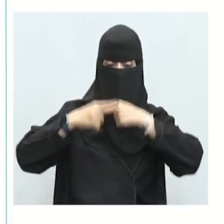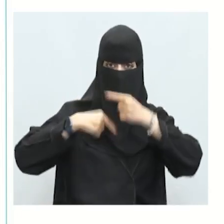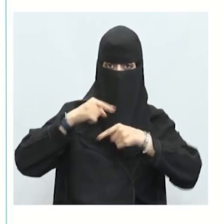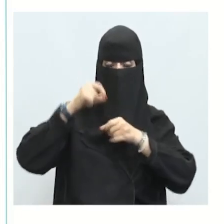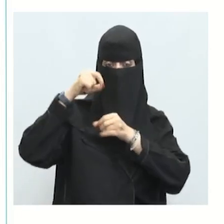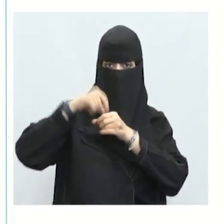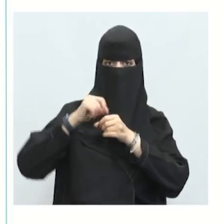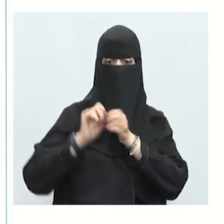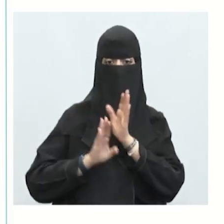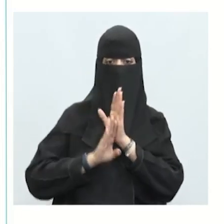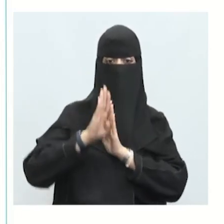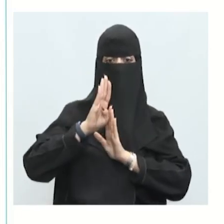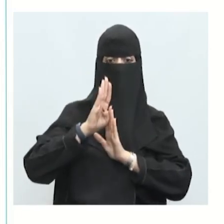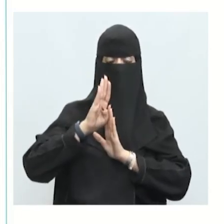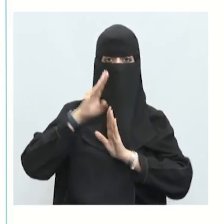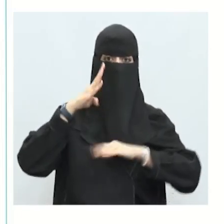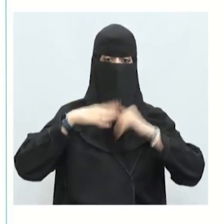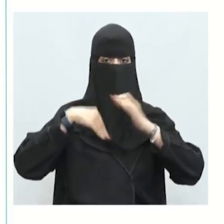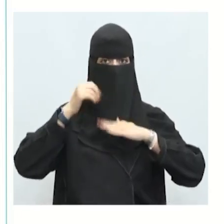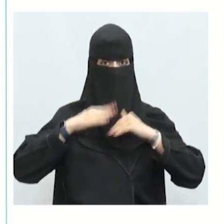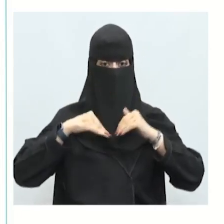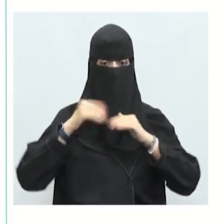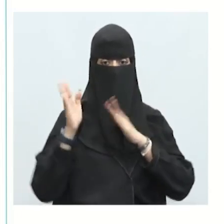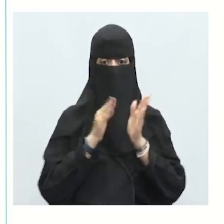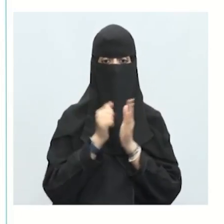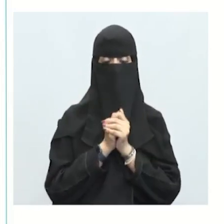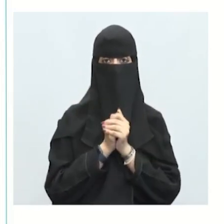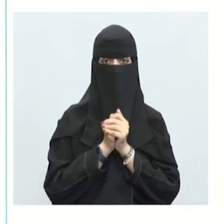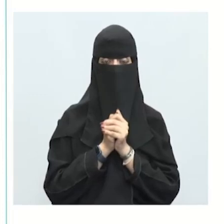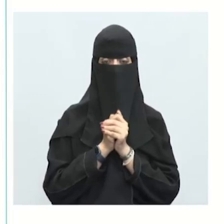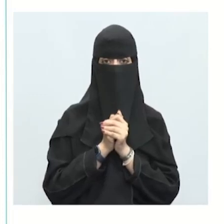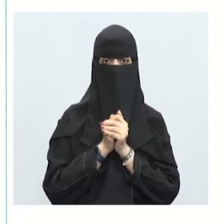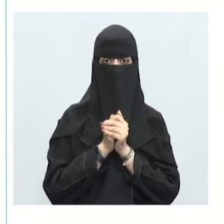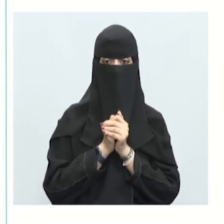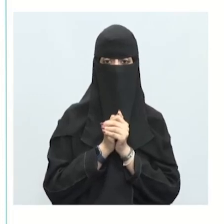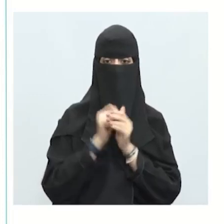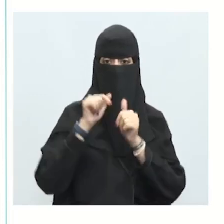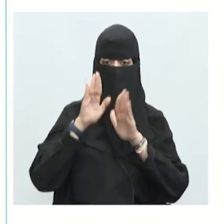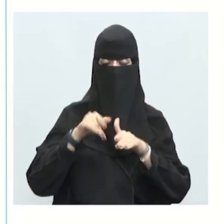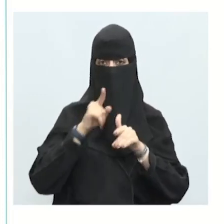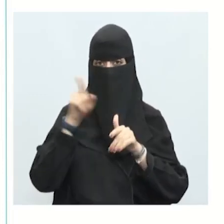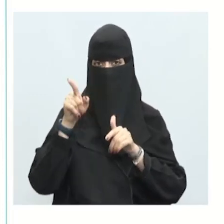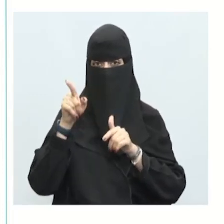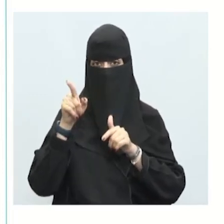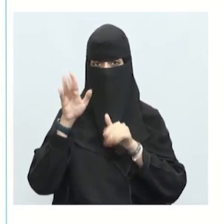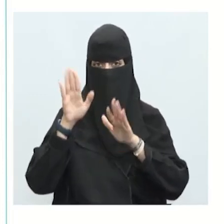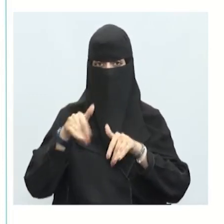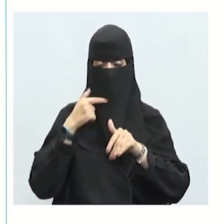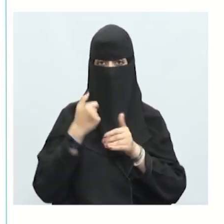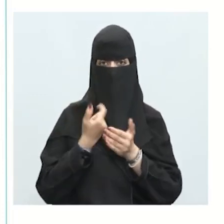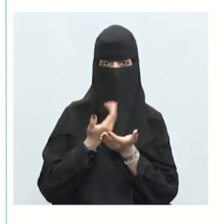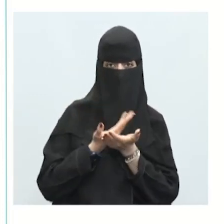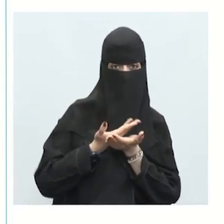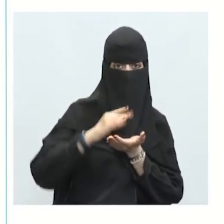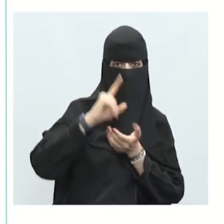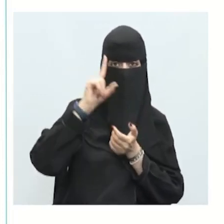التي تليها هي برنت استمر في تطوير مهاراتك عندنا برنت الاولى اللي